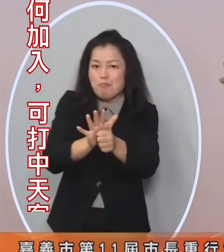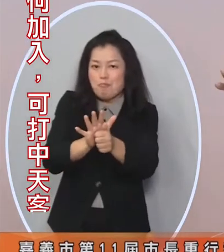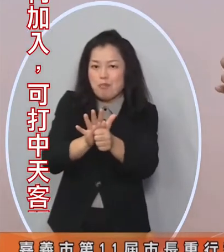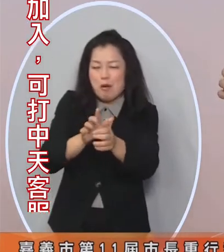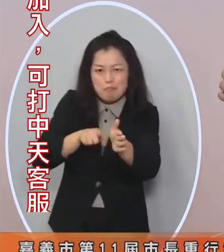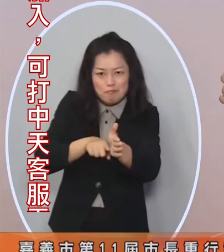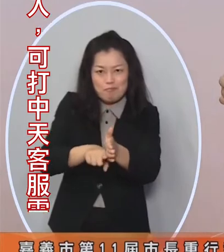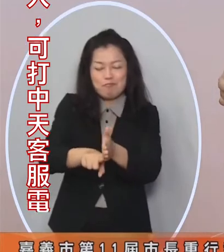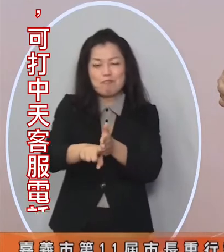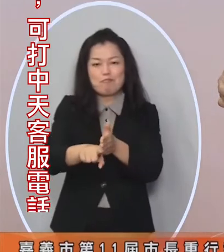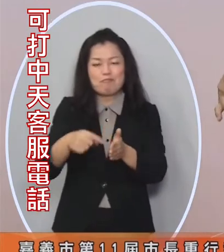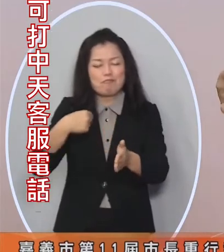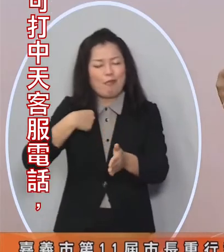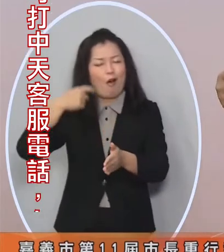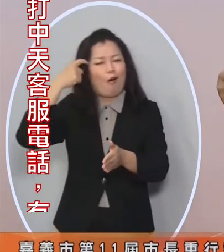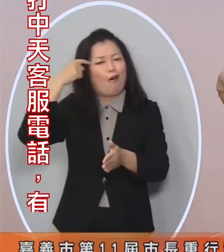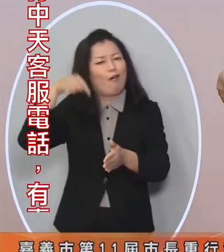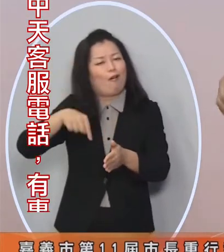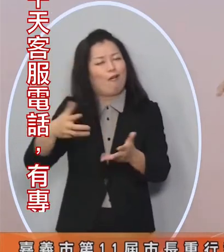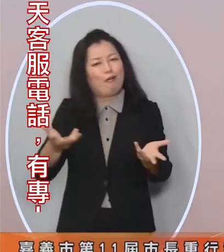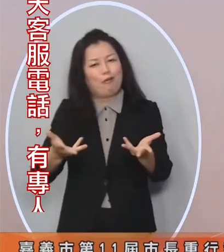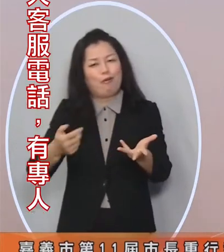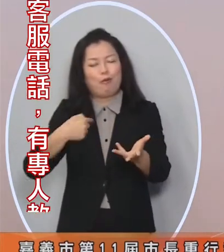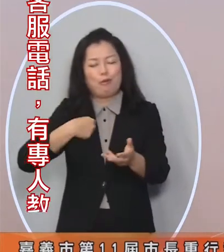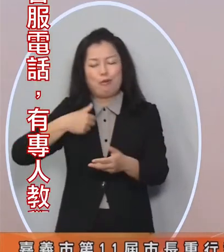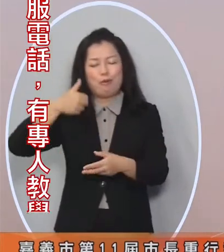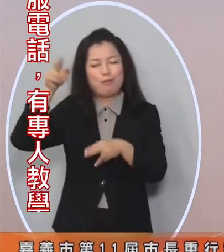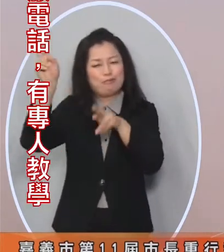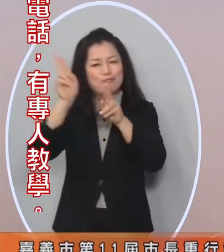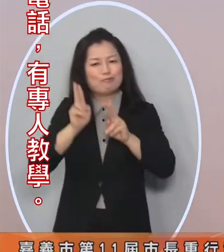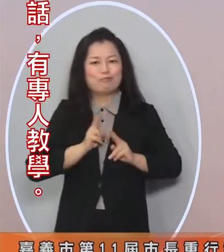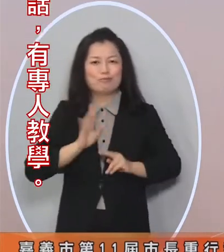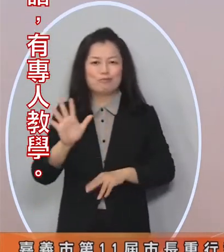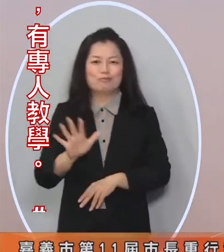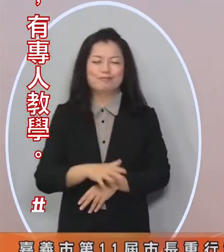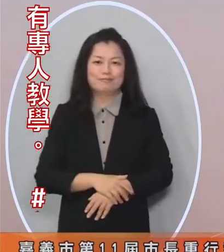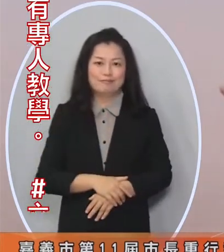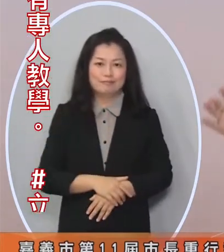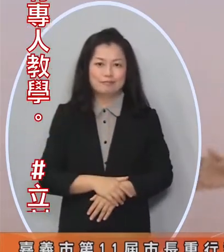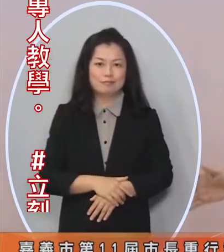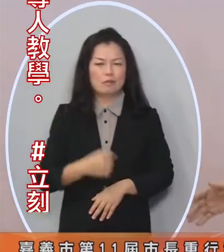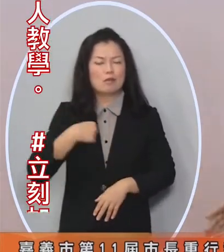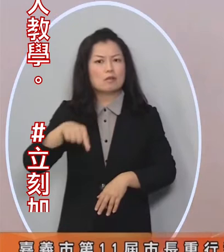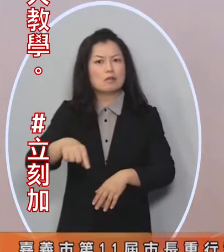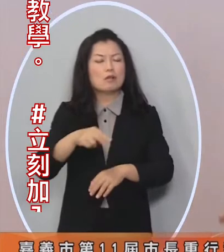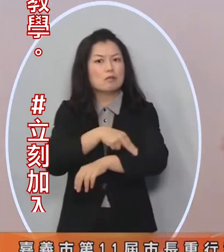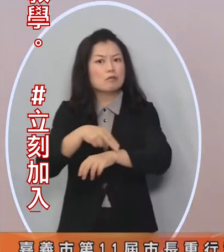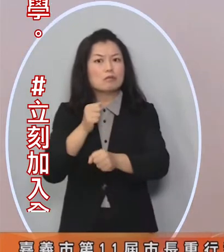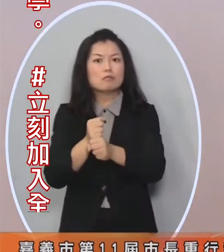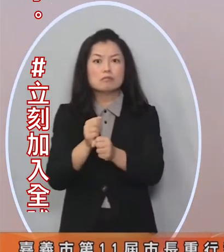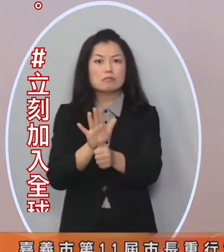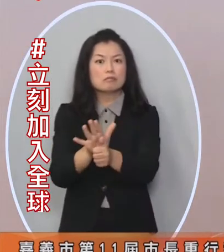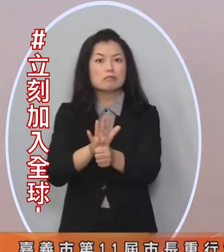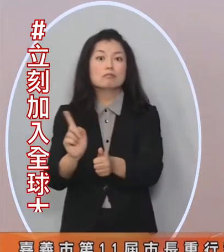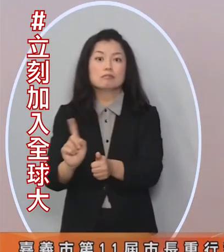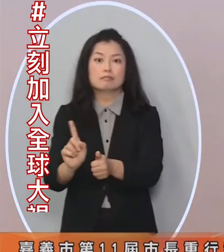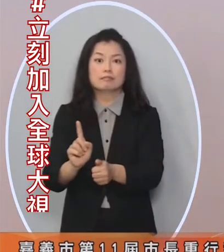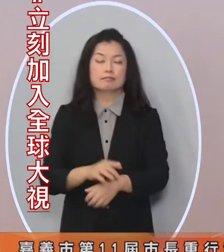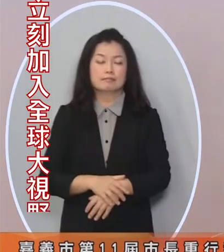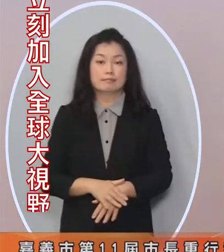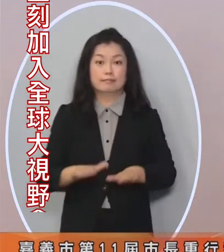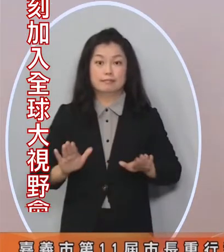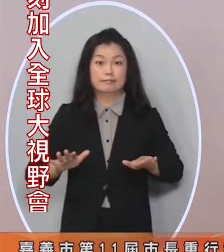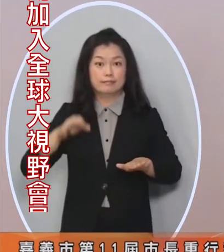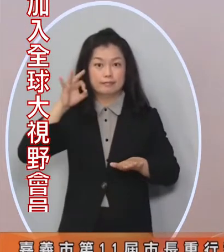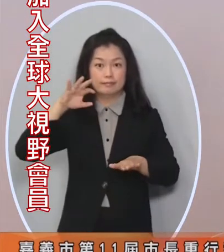们真的是非常的感动。所以咱是凭什么会当做？我们现在可以看到，其实现在嘉义